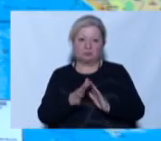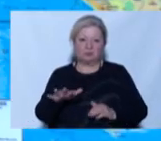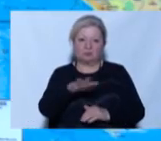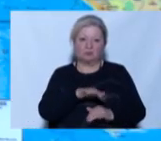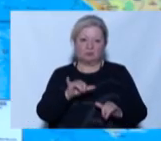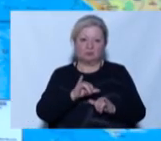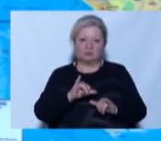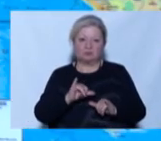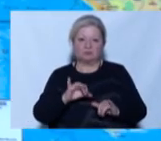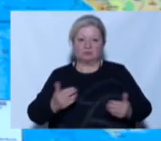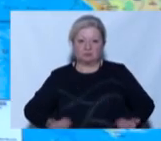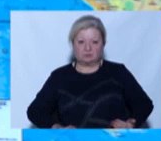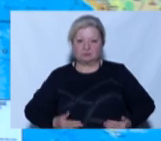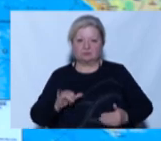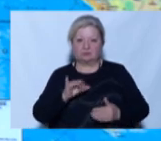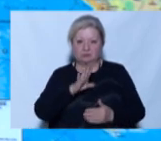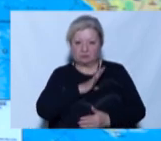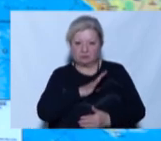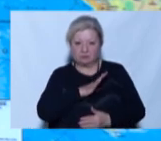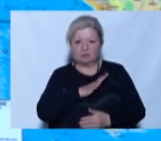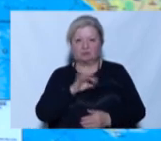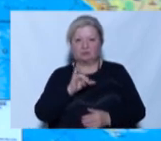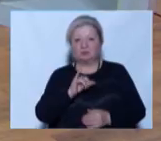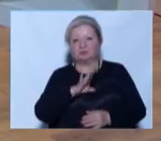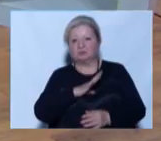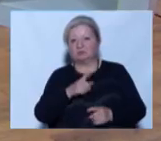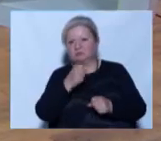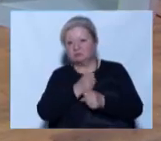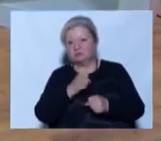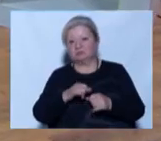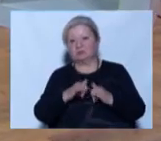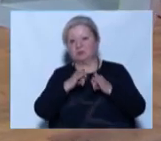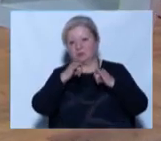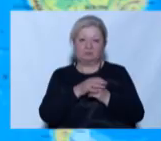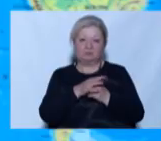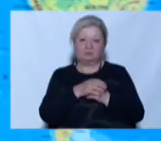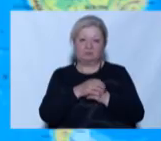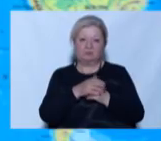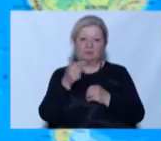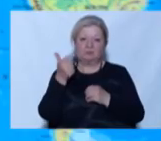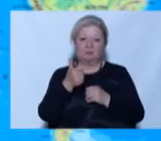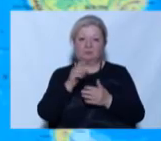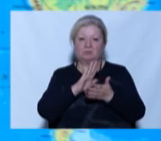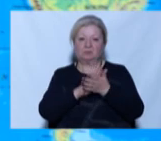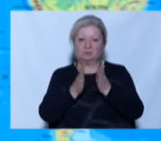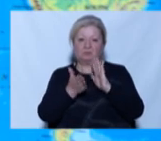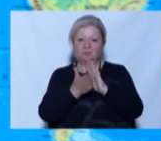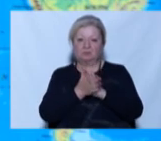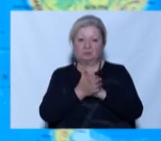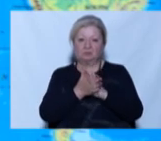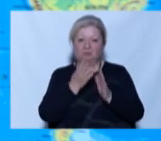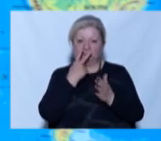ის სახლობდა და სადაც ის მოღვაწეობდა და განვითარებას განიცდიდა. გეოგრაფიული მდებარეობის